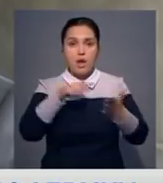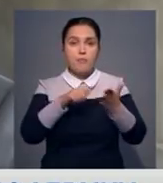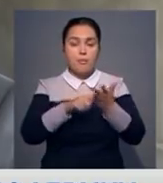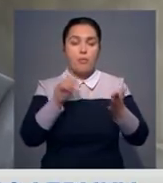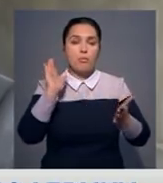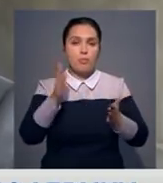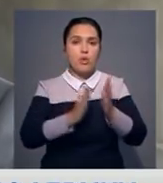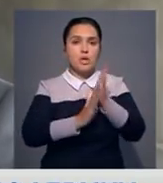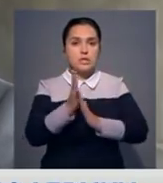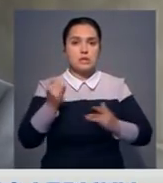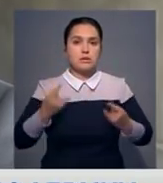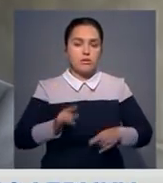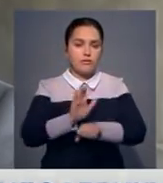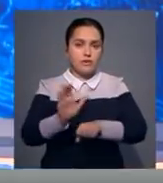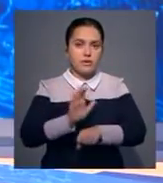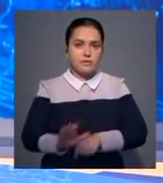циклов.